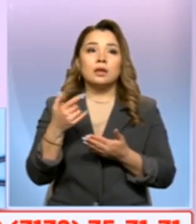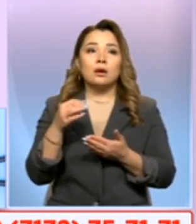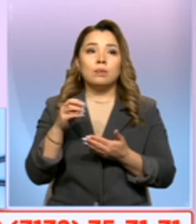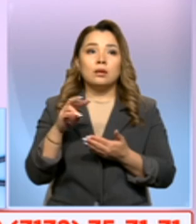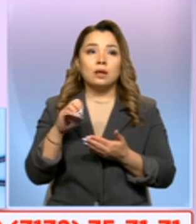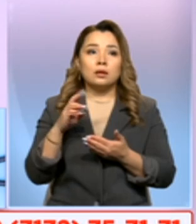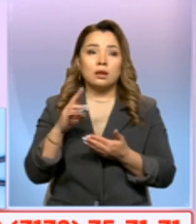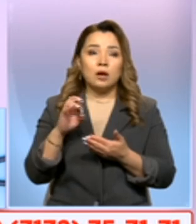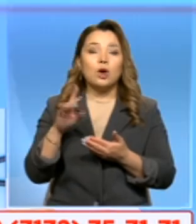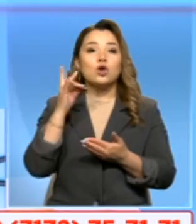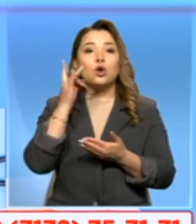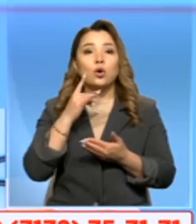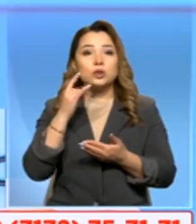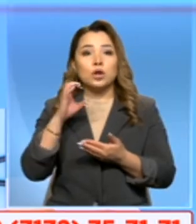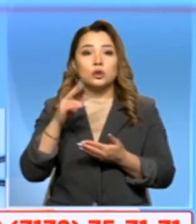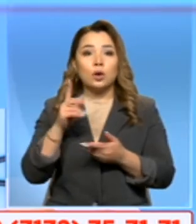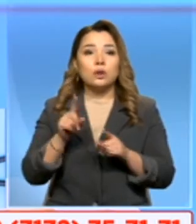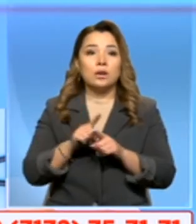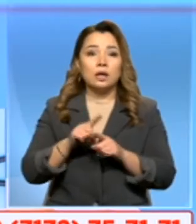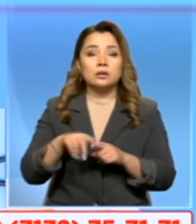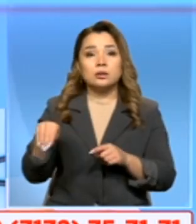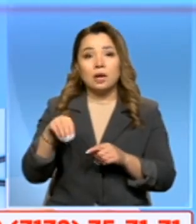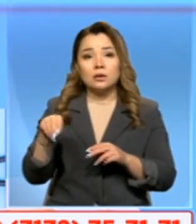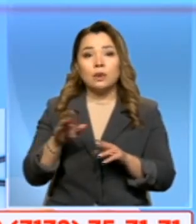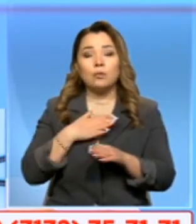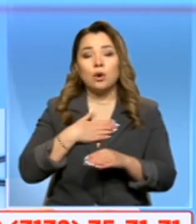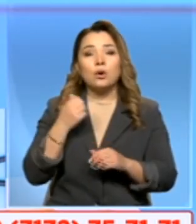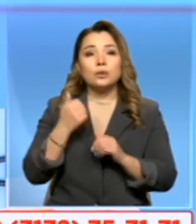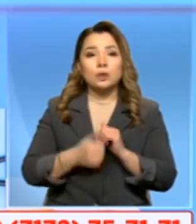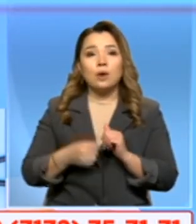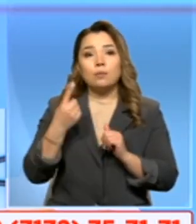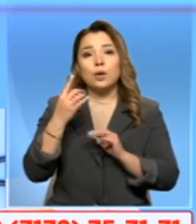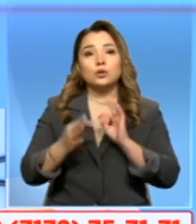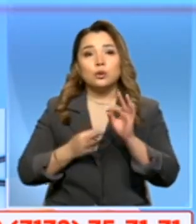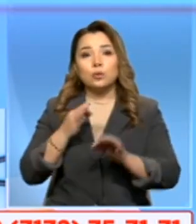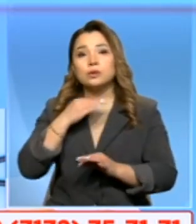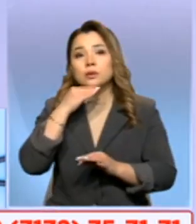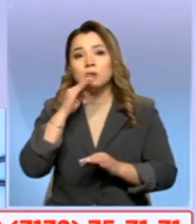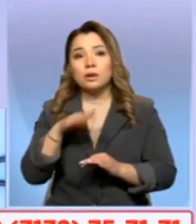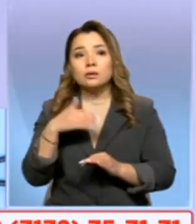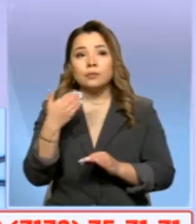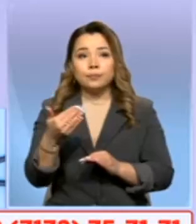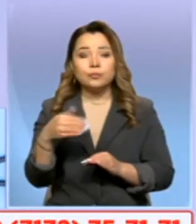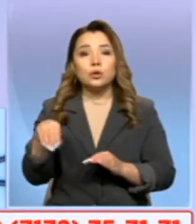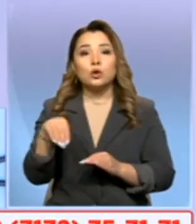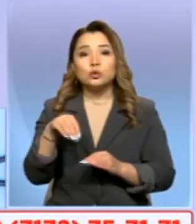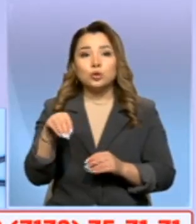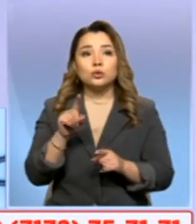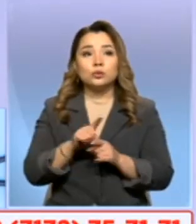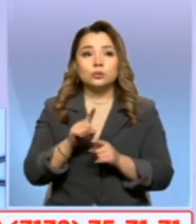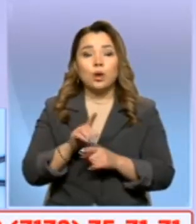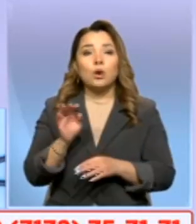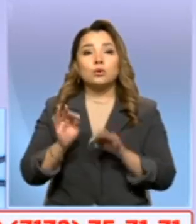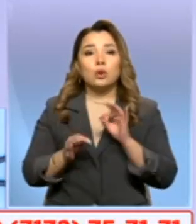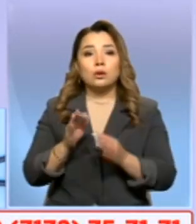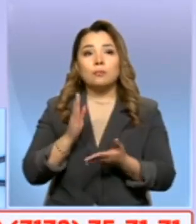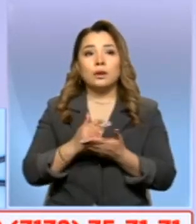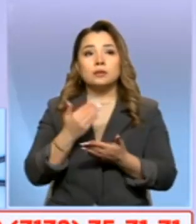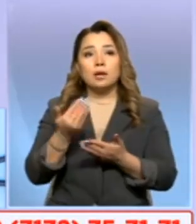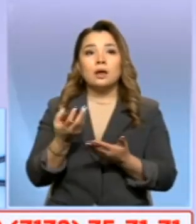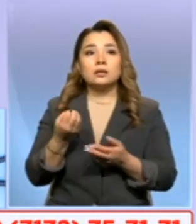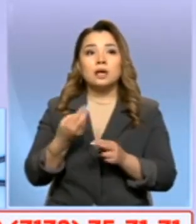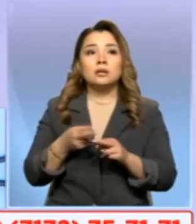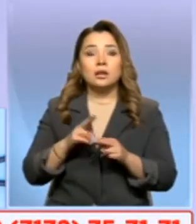гималайская, розовая соль деп айтады, олардың да құрамында біздің күнделікті бір тәулікке жететін тұздың нормасы болады.